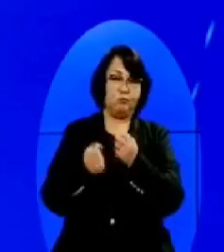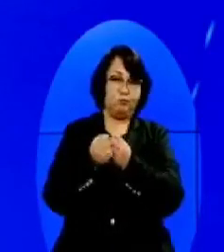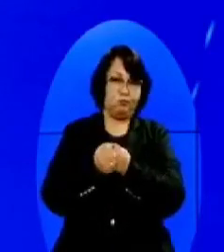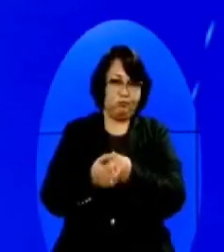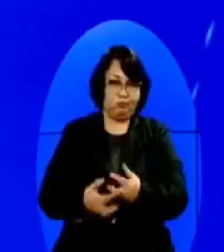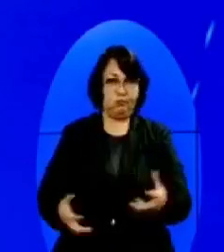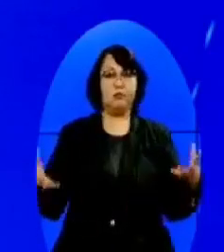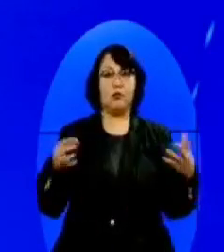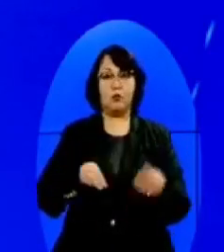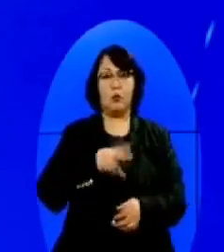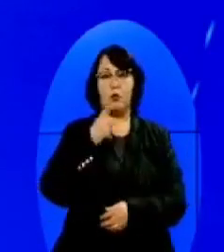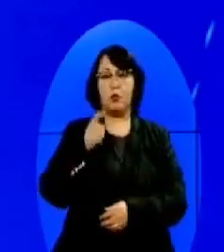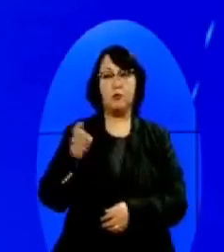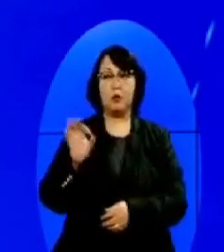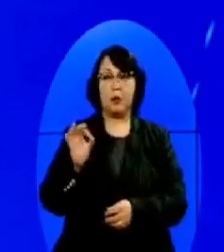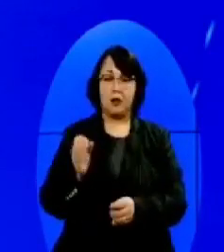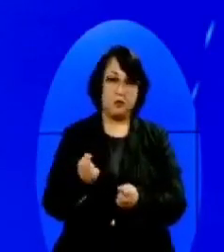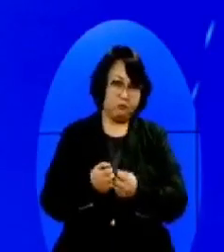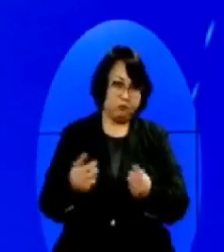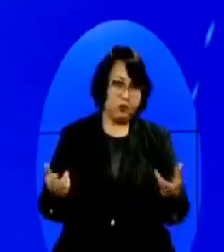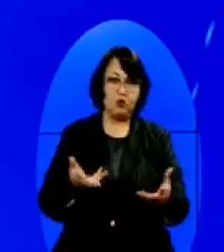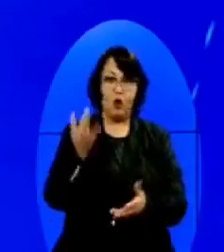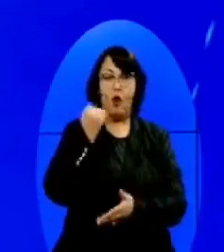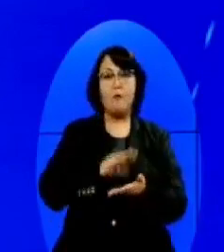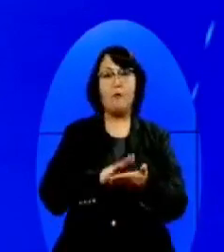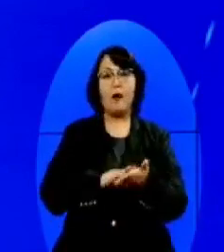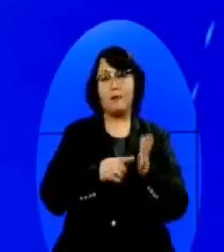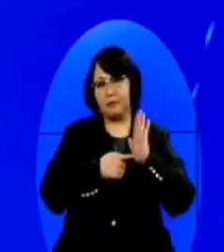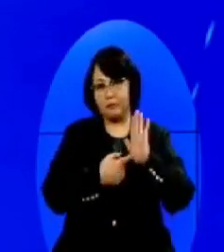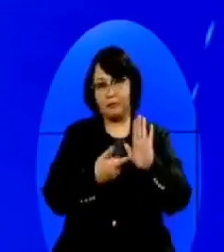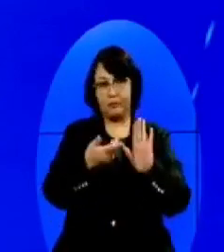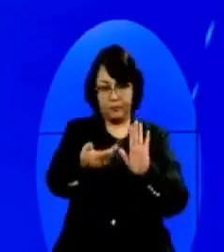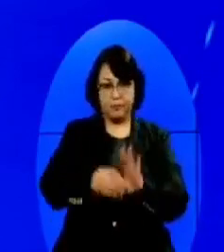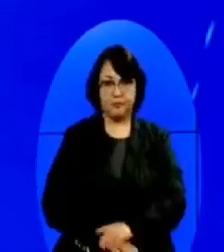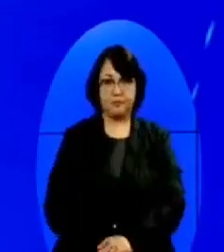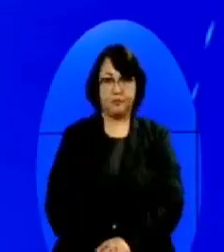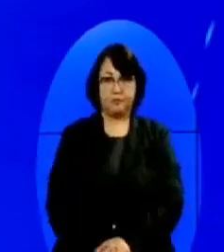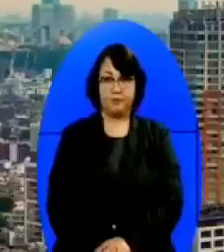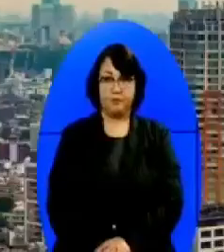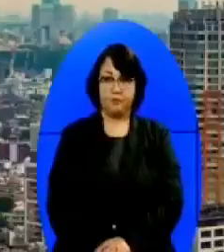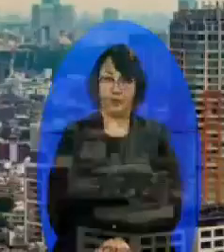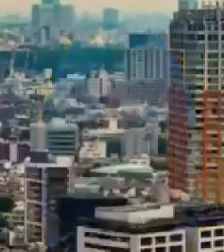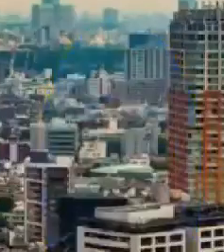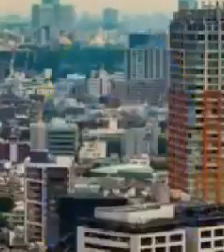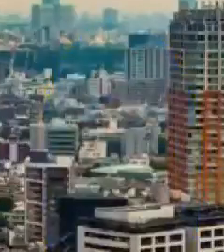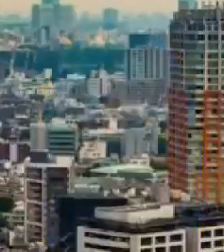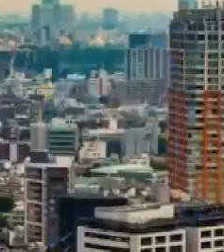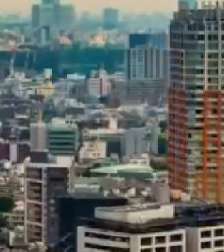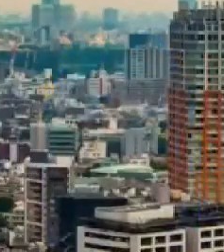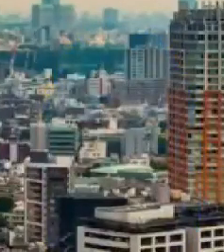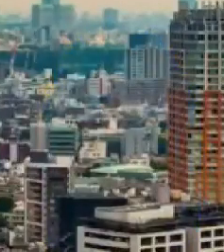өссөн байна. За энэ тухай тоон үзүүлэлтийг одоо үзэгч та бүхэнд товч мэдээлэлээр хүргэе.